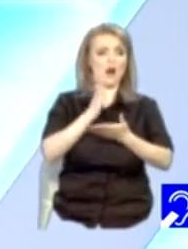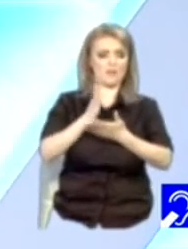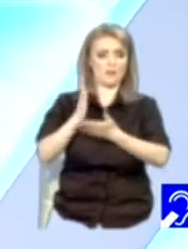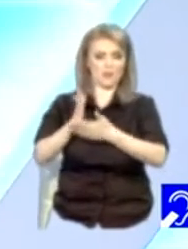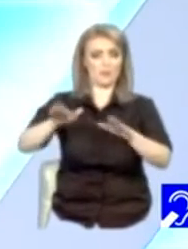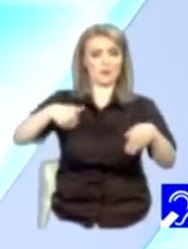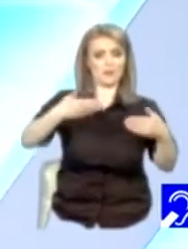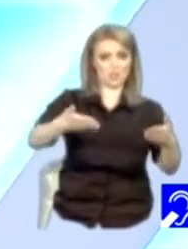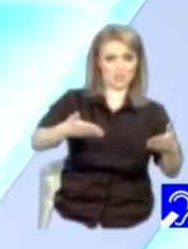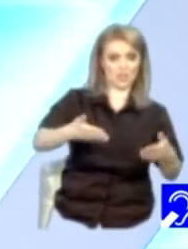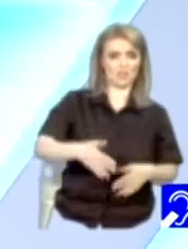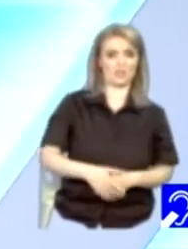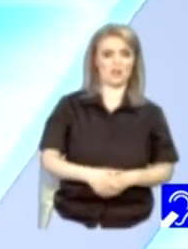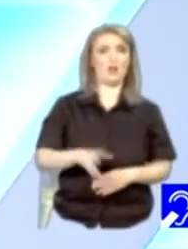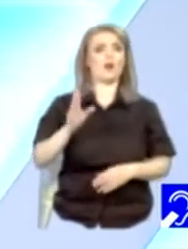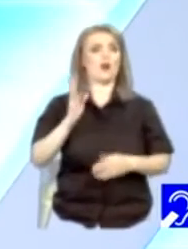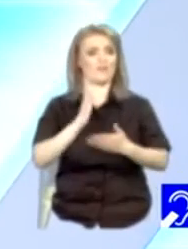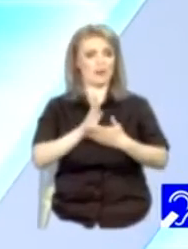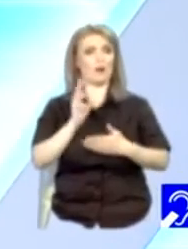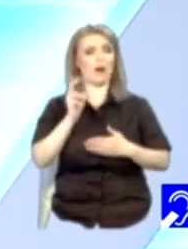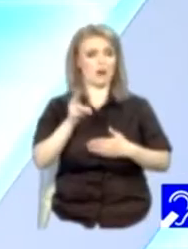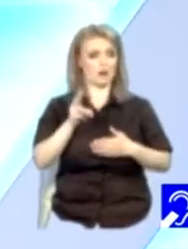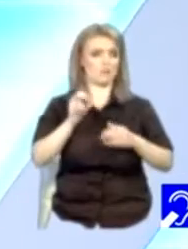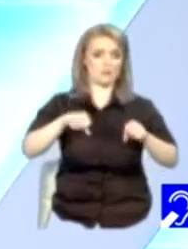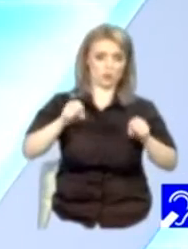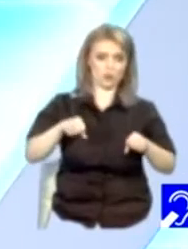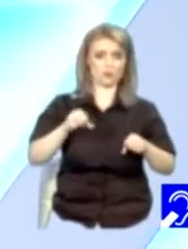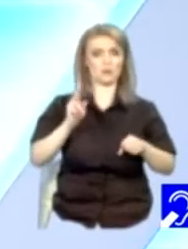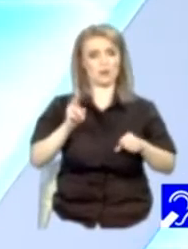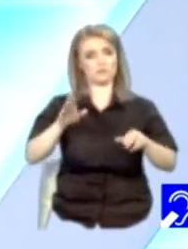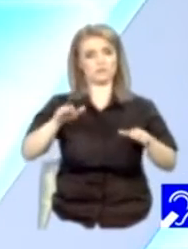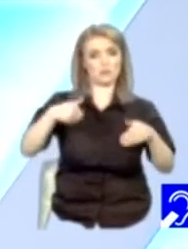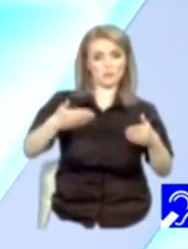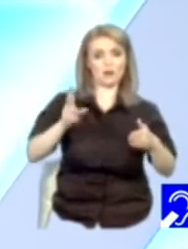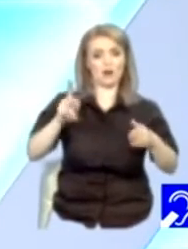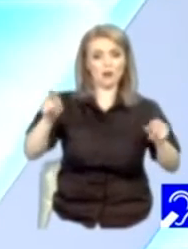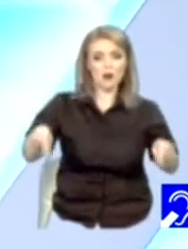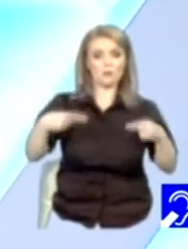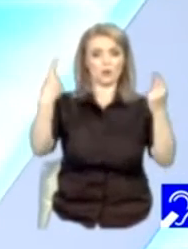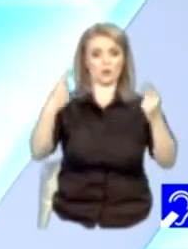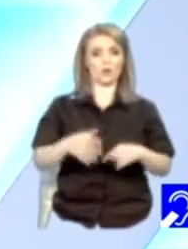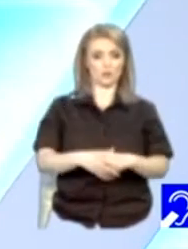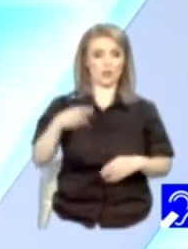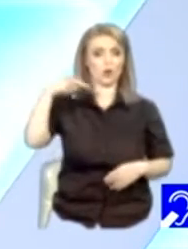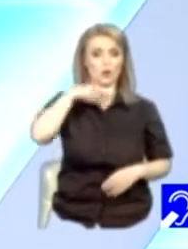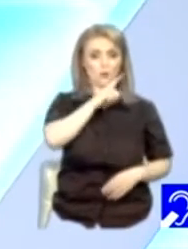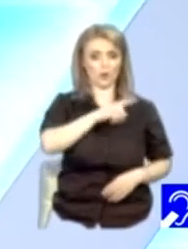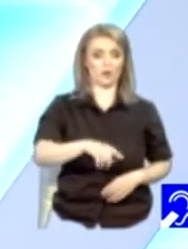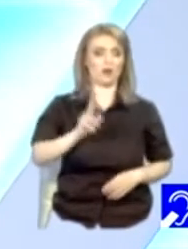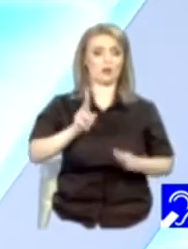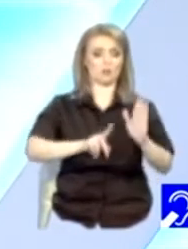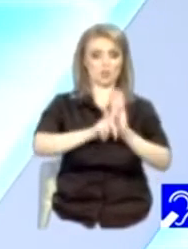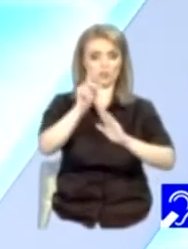abordarea economiei verzi în primul rând și în al doilea rând cu abordarea explorării